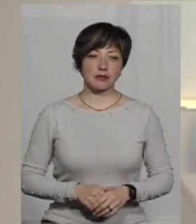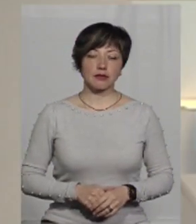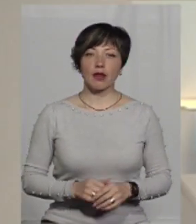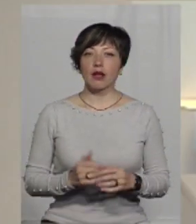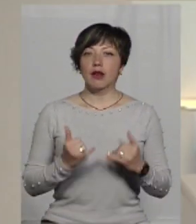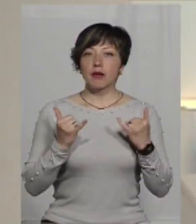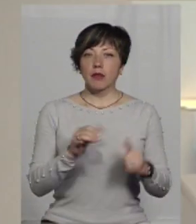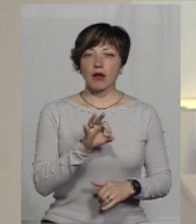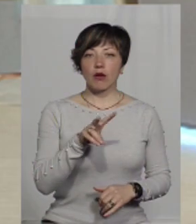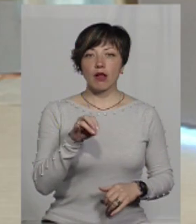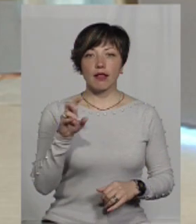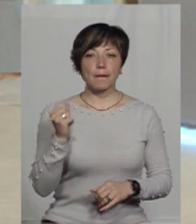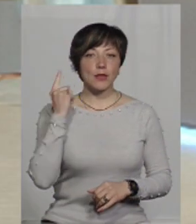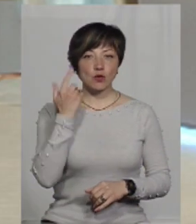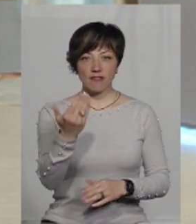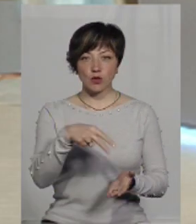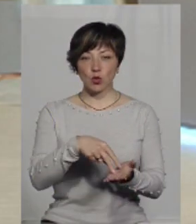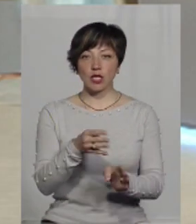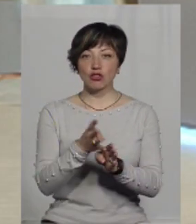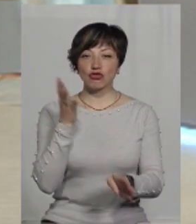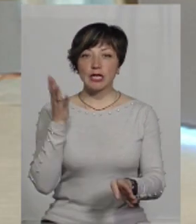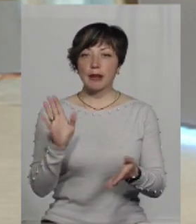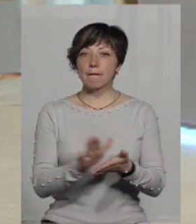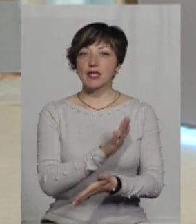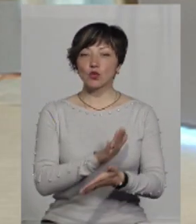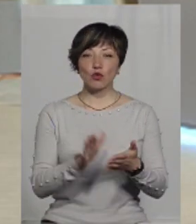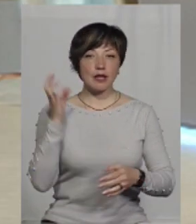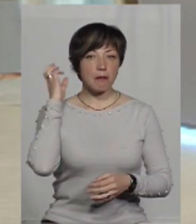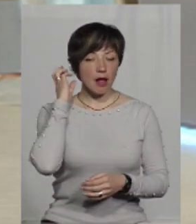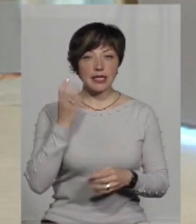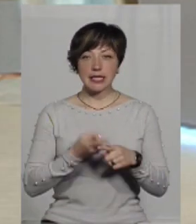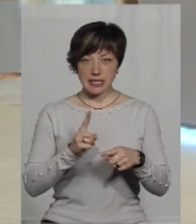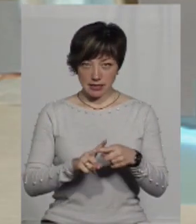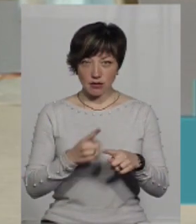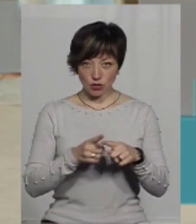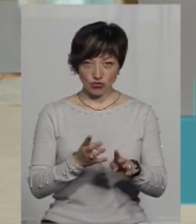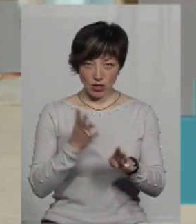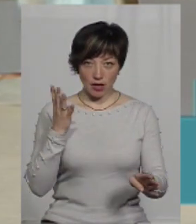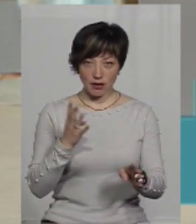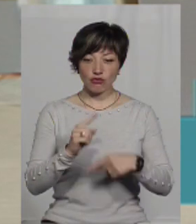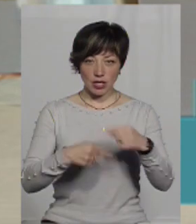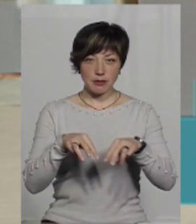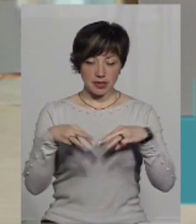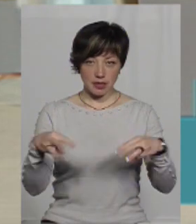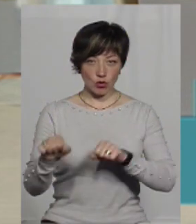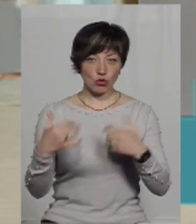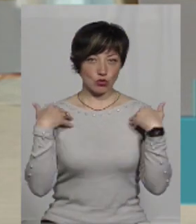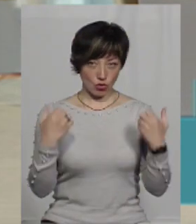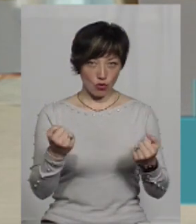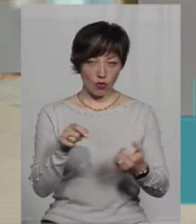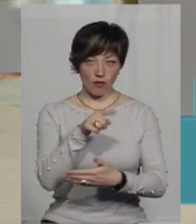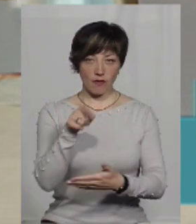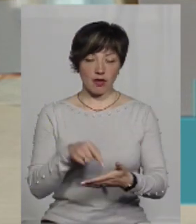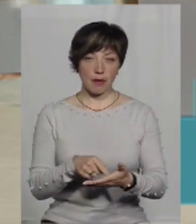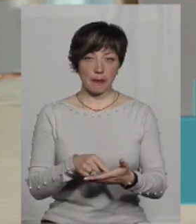Пані Олено, з сюжету почули, що ви стоїте у черзі на безкоштовний імплант. Це ота черга, в яку стають через Міністерство охорони здоров'я,